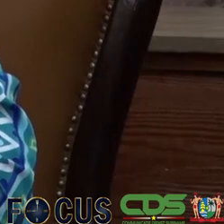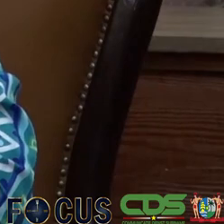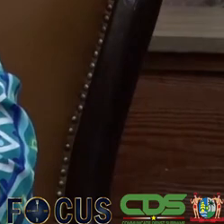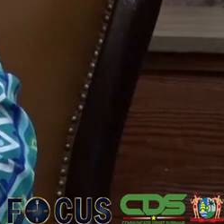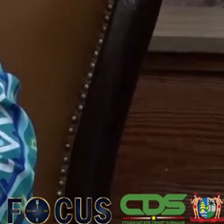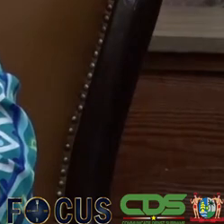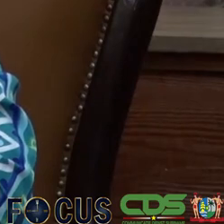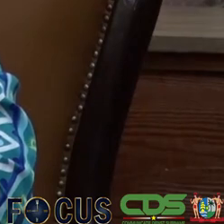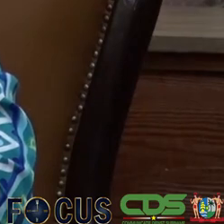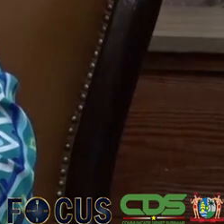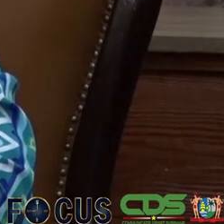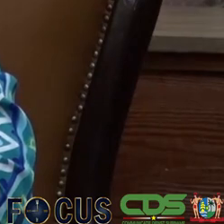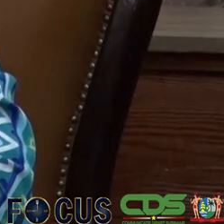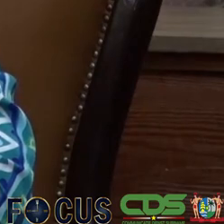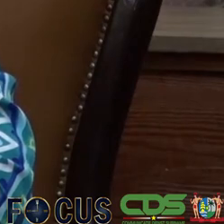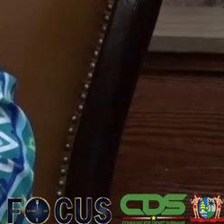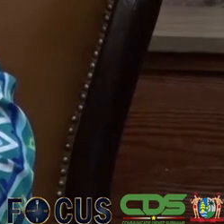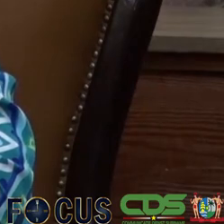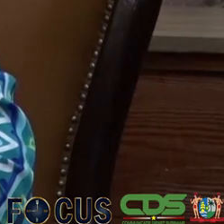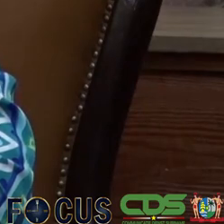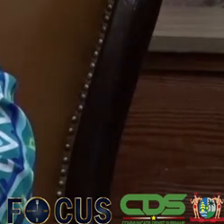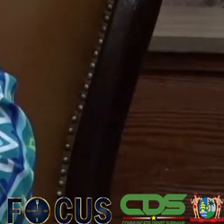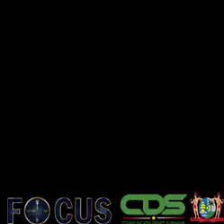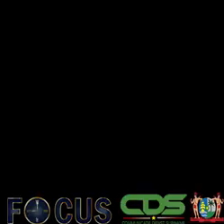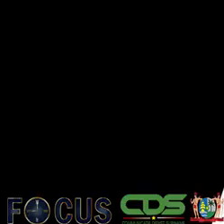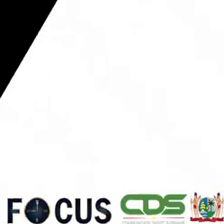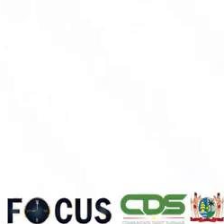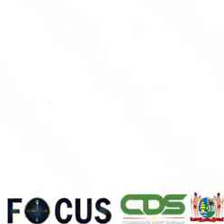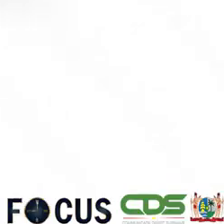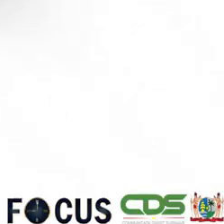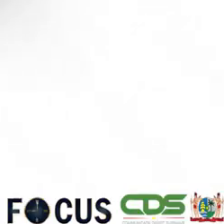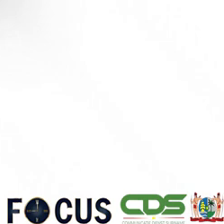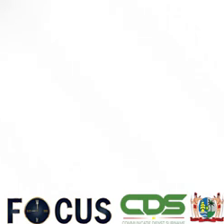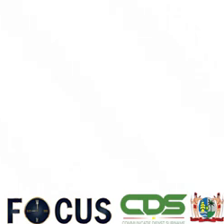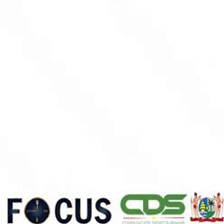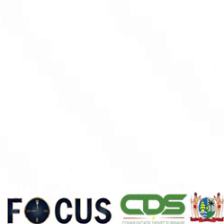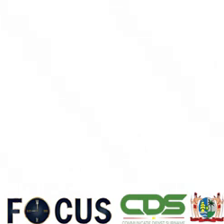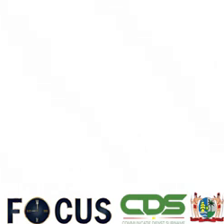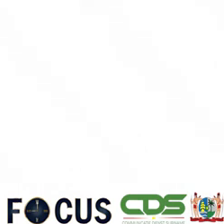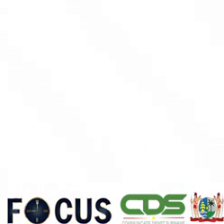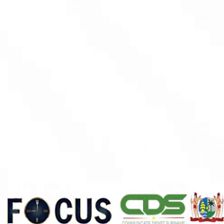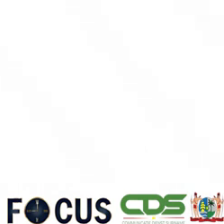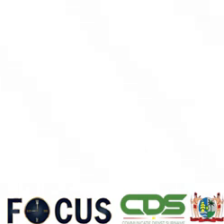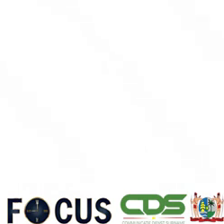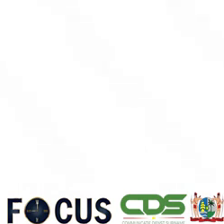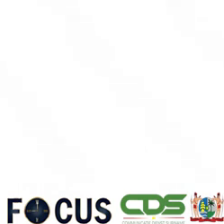doen, om bij elke zittingsperiode een verslag te